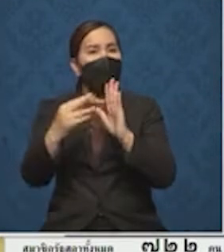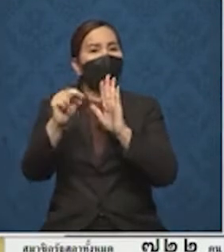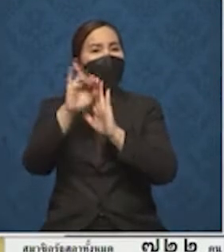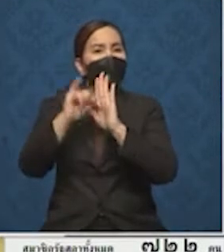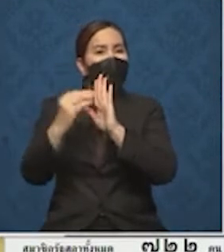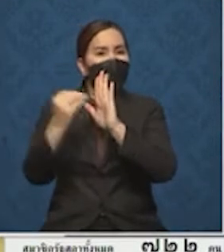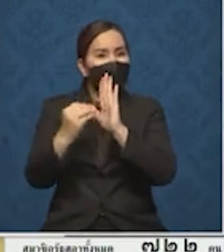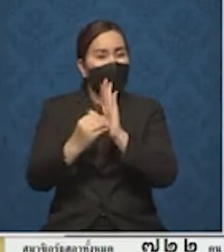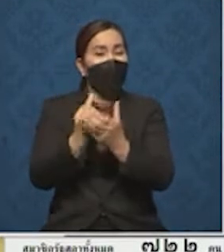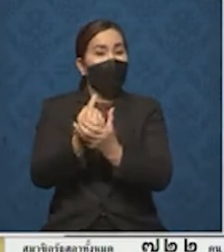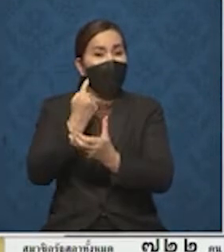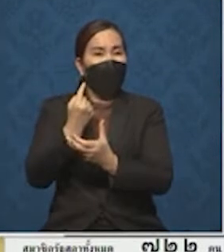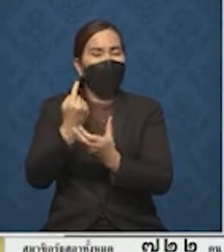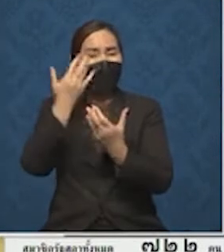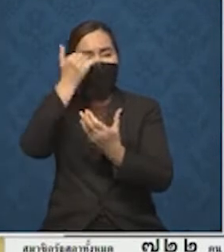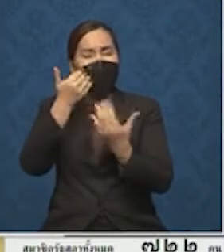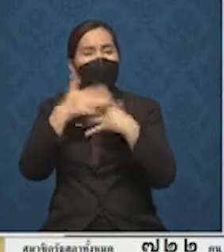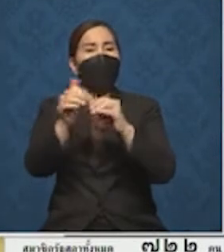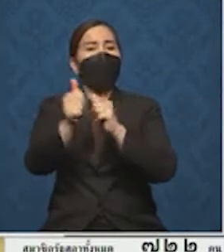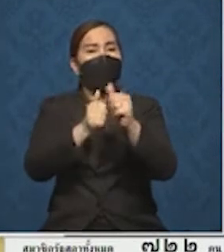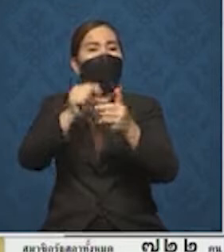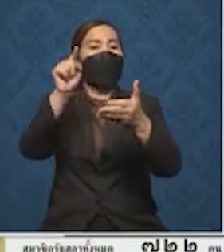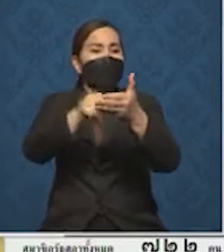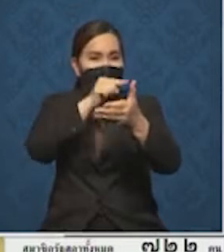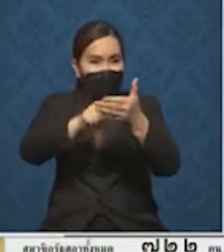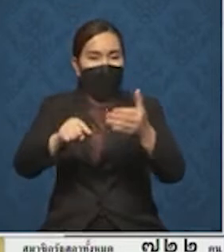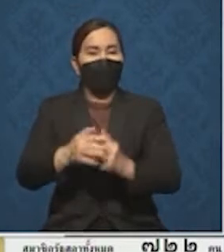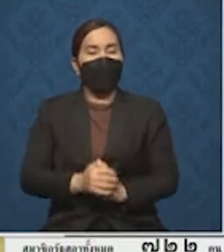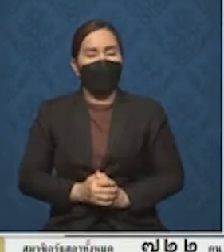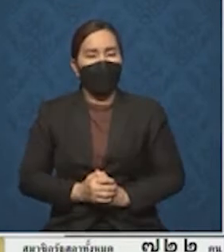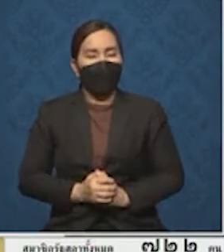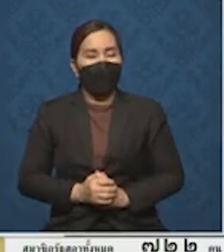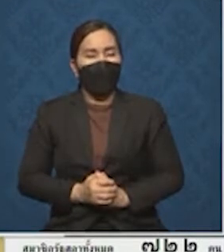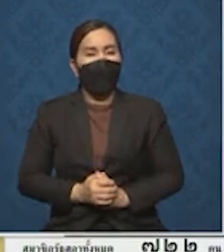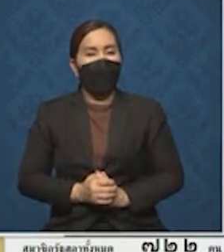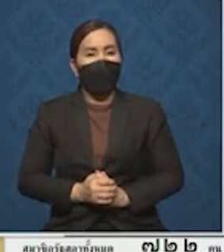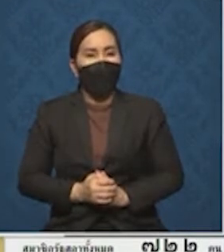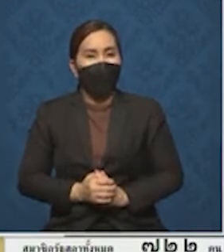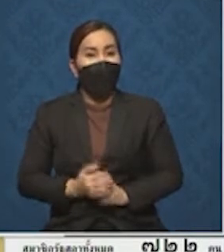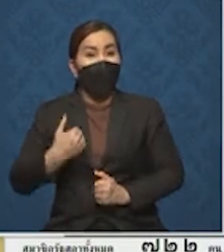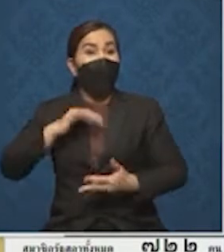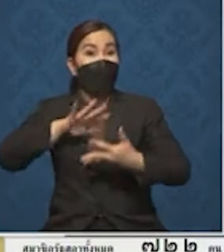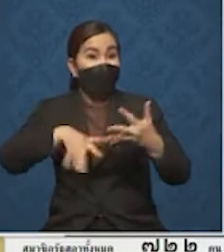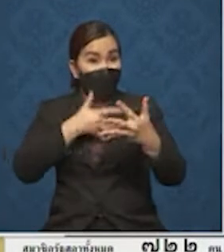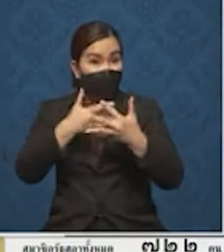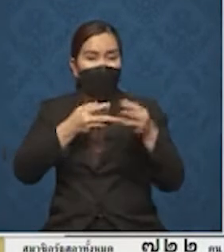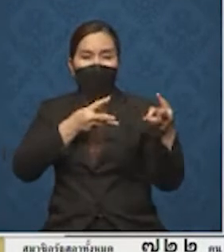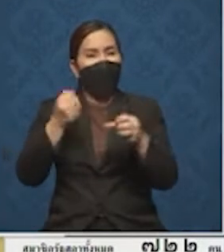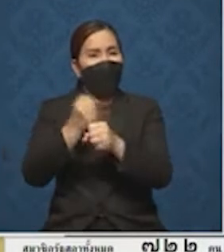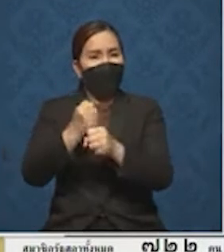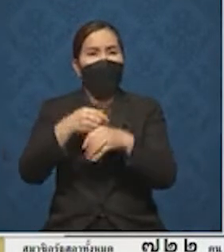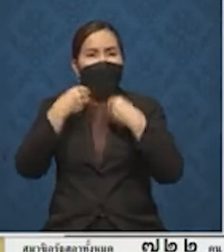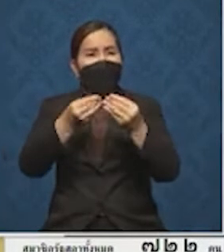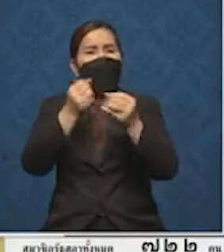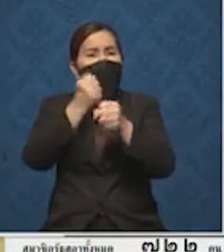ส่ผู้สมัคร รบเลือกตั้งและกำหนดมาตรการให้สามารถดำเนินการโดยอ